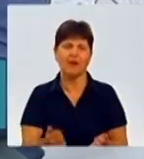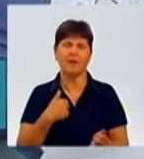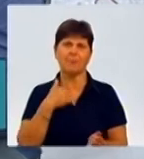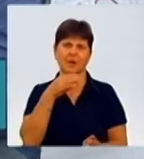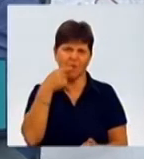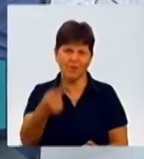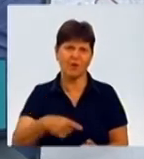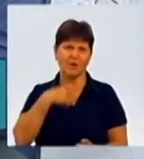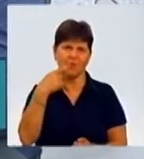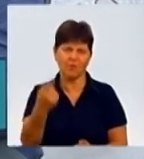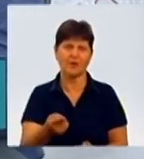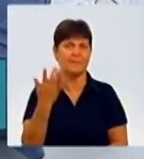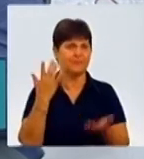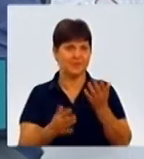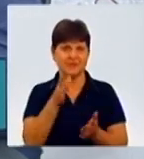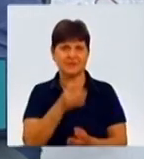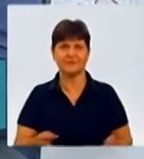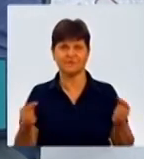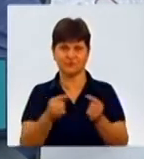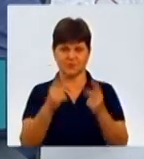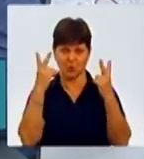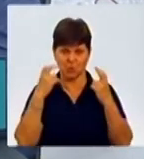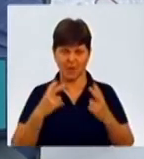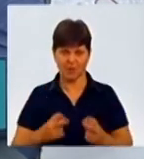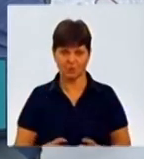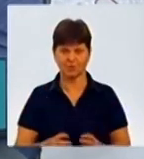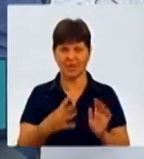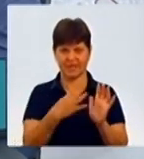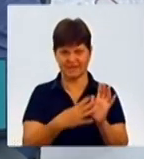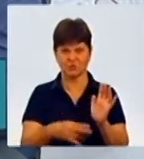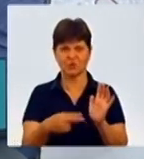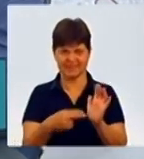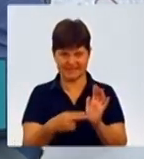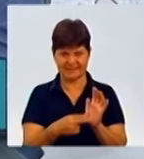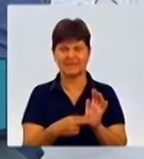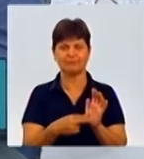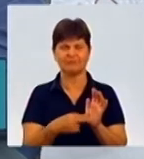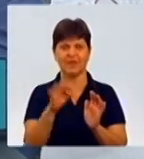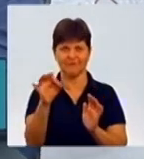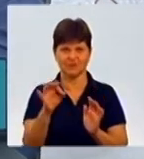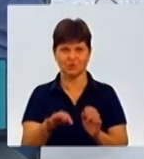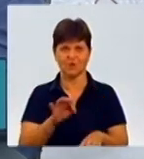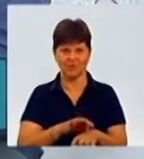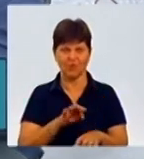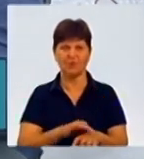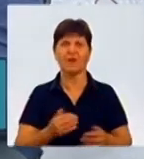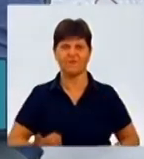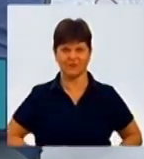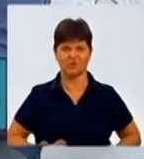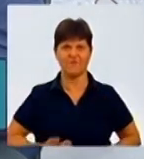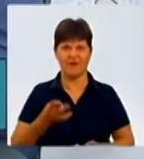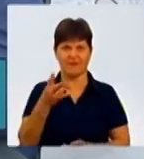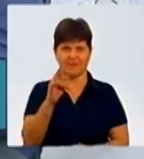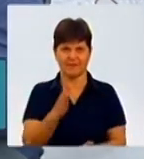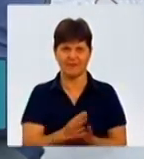вчасно проходження діагностики, то до 97-100% хворих досягають 5-річної виживальності. А саме